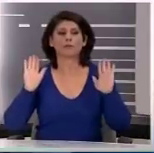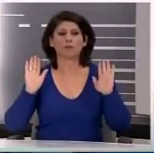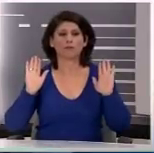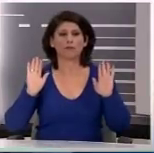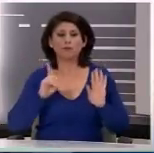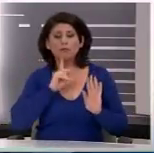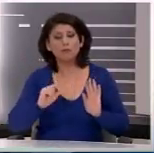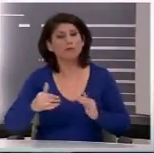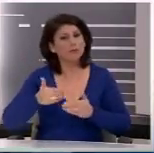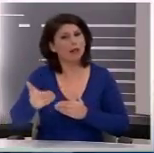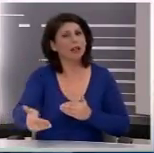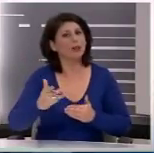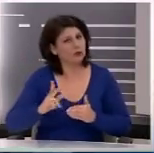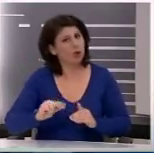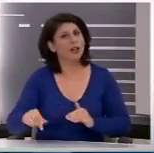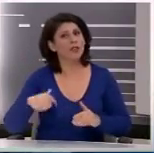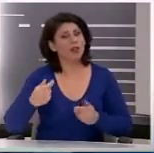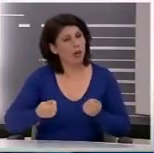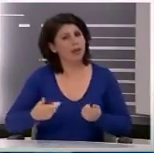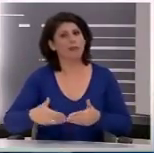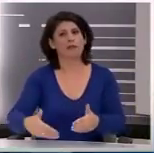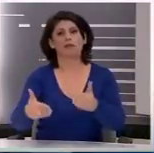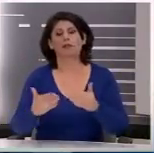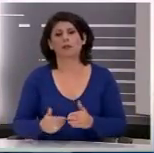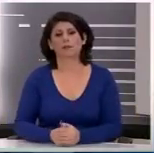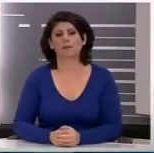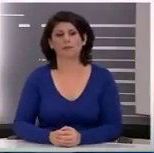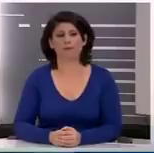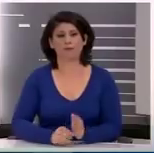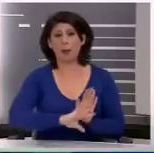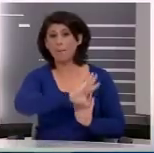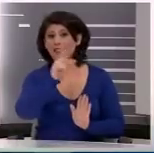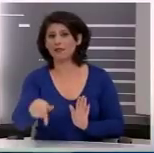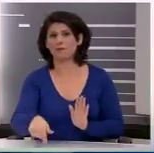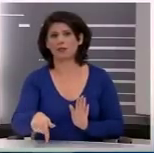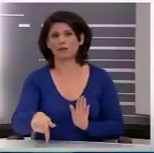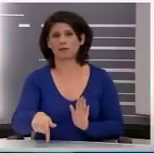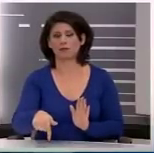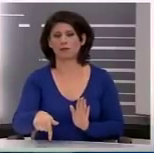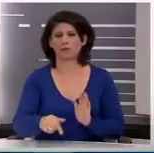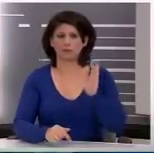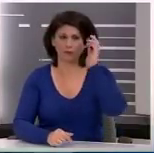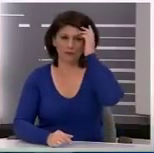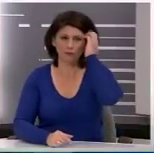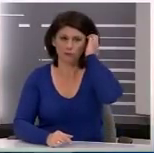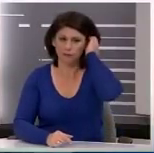μετά, από την επόμενη ηγεσία του Υπουργείου μέχρι σήμερα.